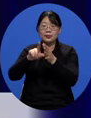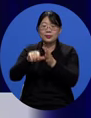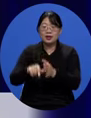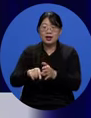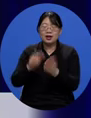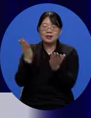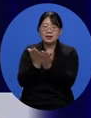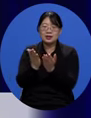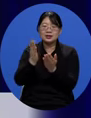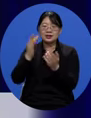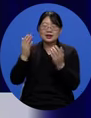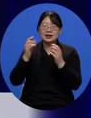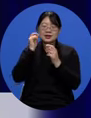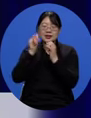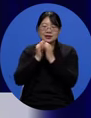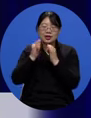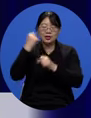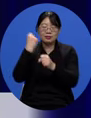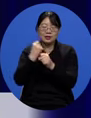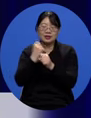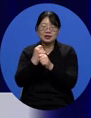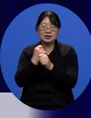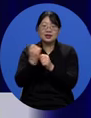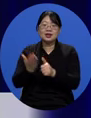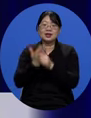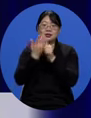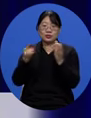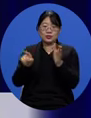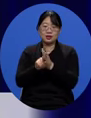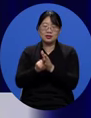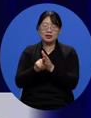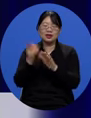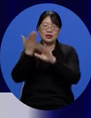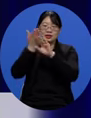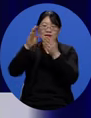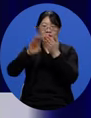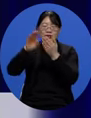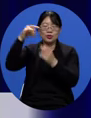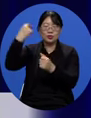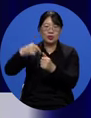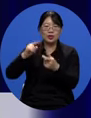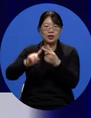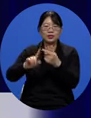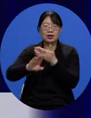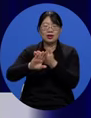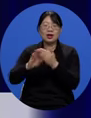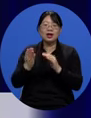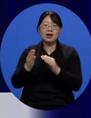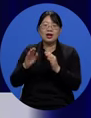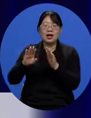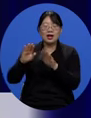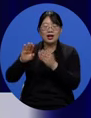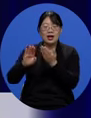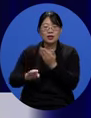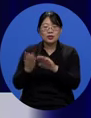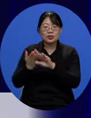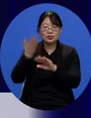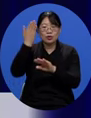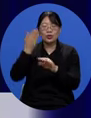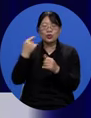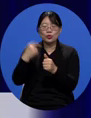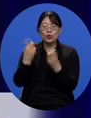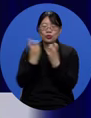맞는 걸 맞는 인재를 만들기 위함 성악이 위해서는 위에서 아래로 교육을 하는 게 아니라 아래에서 위로 어떻게 무엇을 배울 것인가